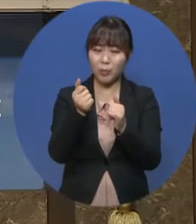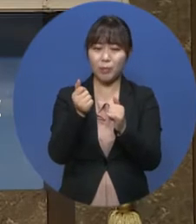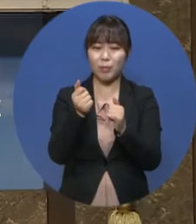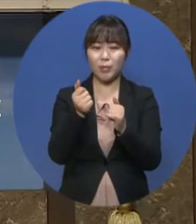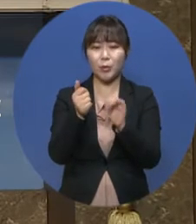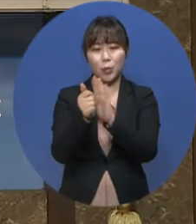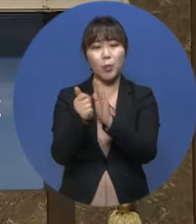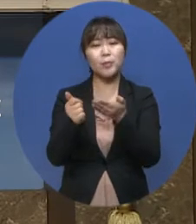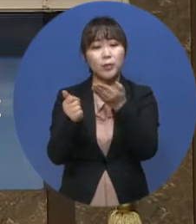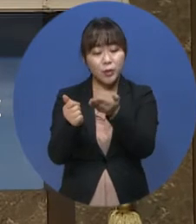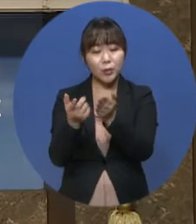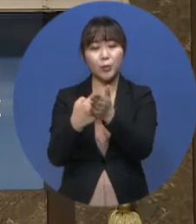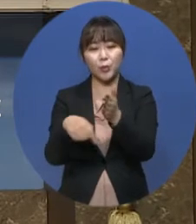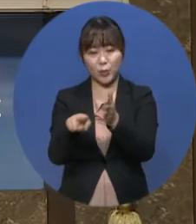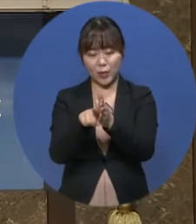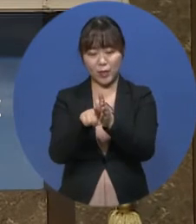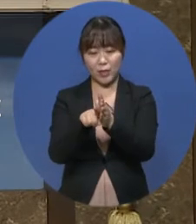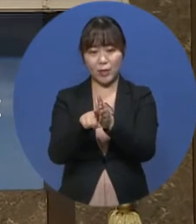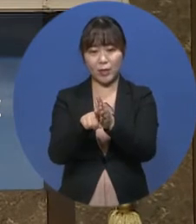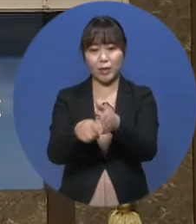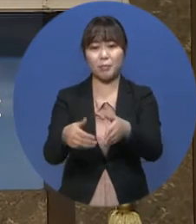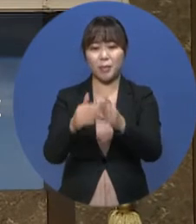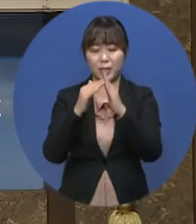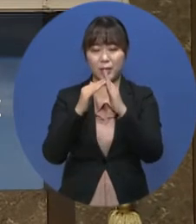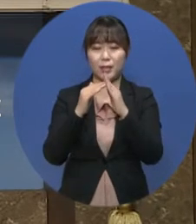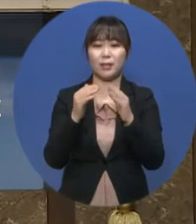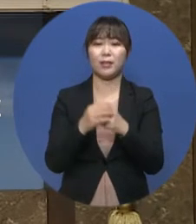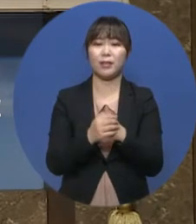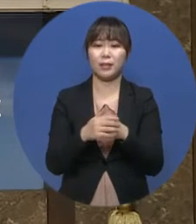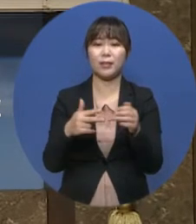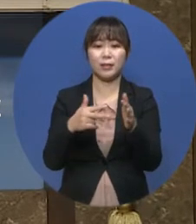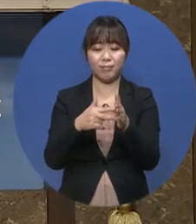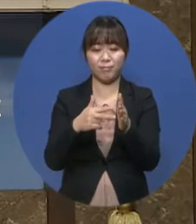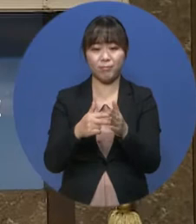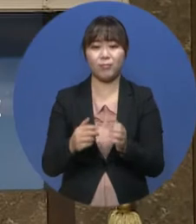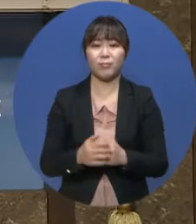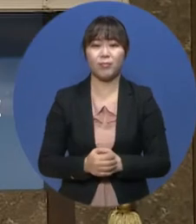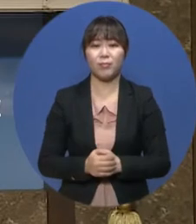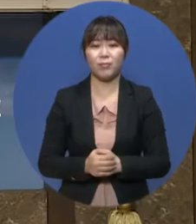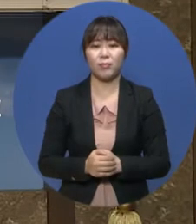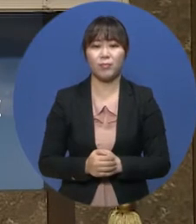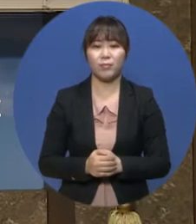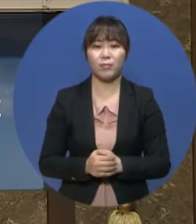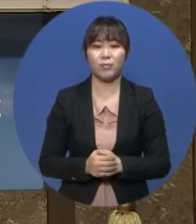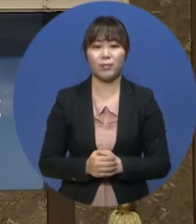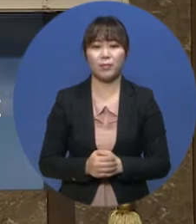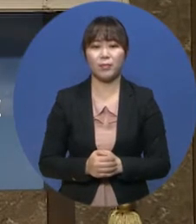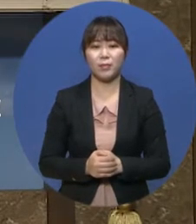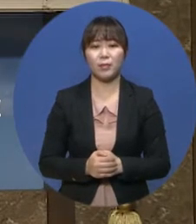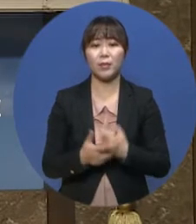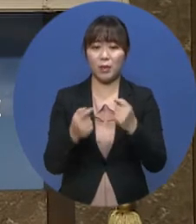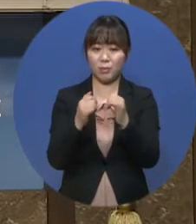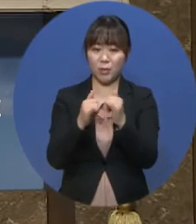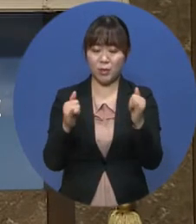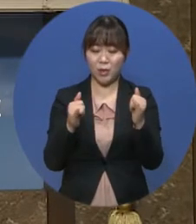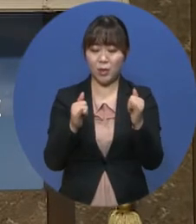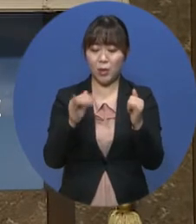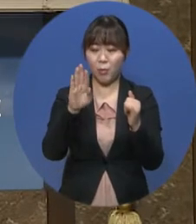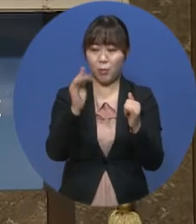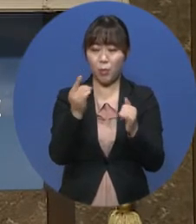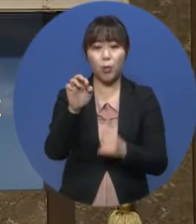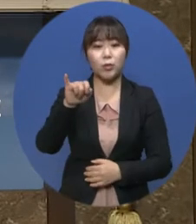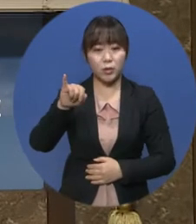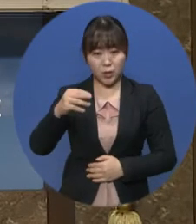도움을 드리기 위한 아 재단 인데 에 그래서 그런 분들에게 보 출